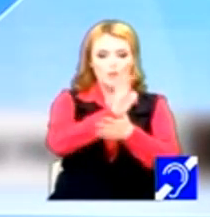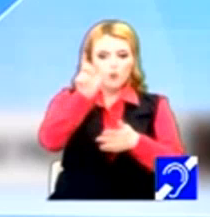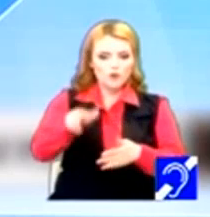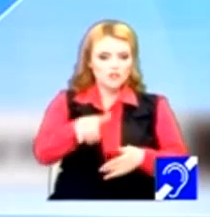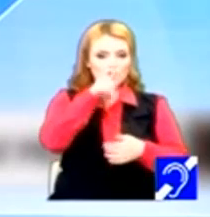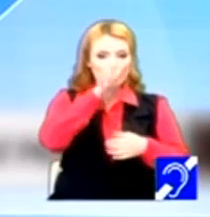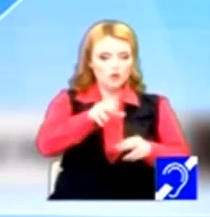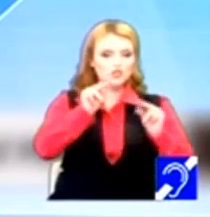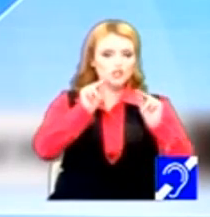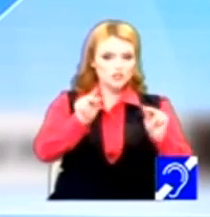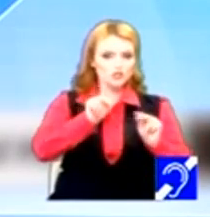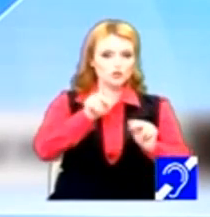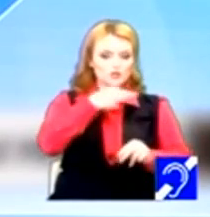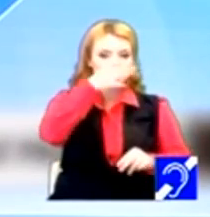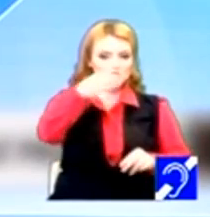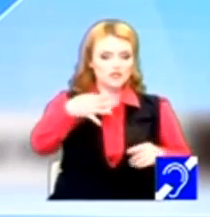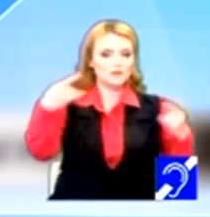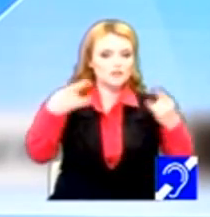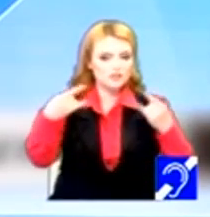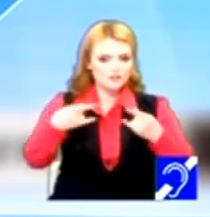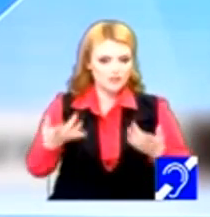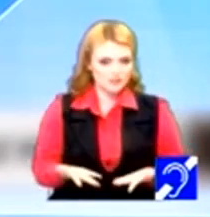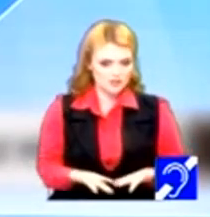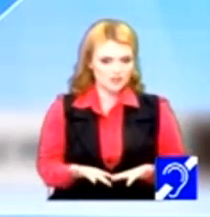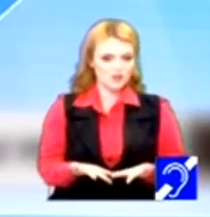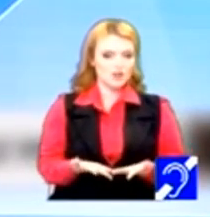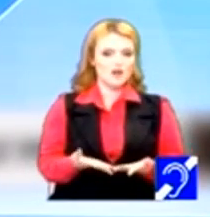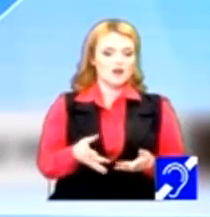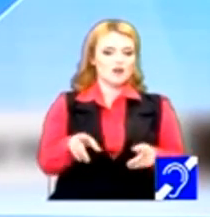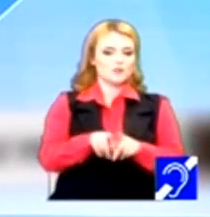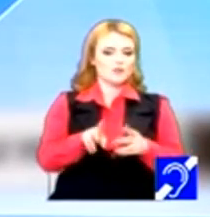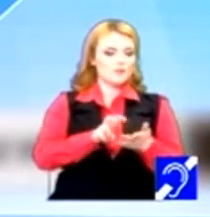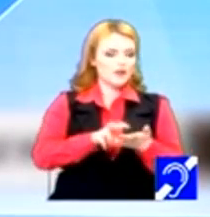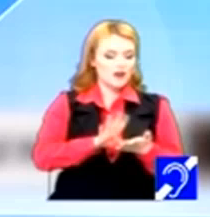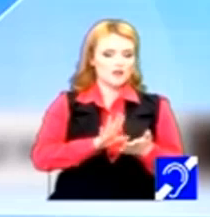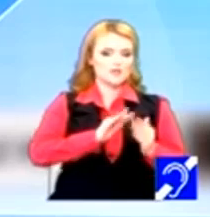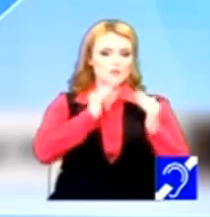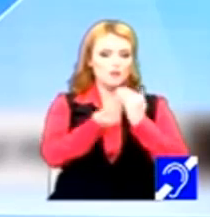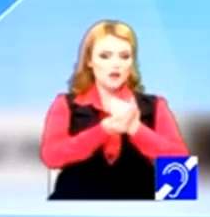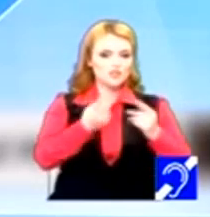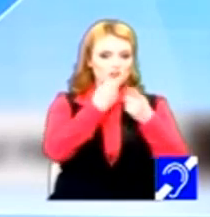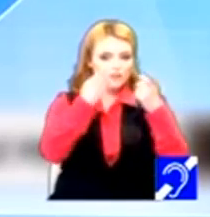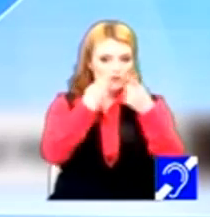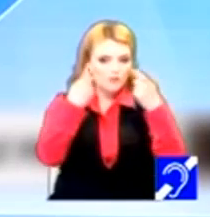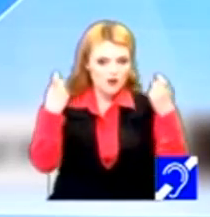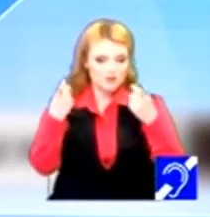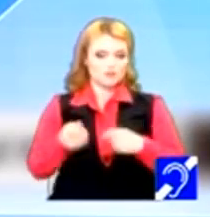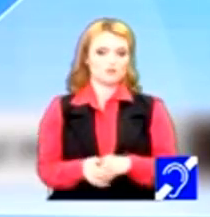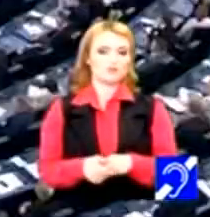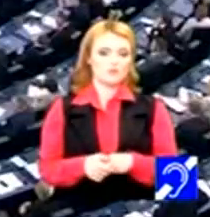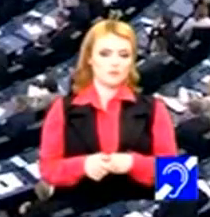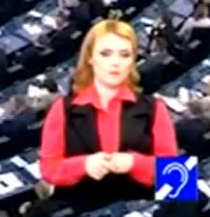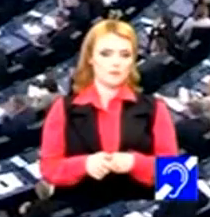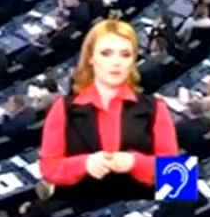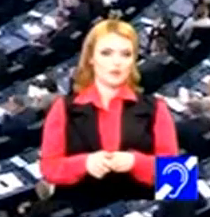se văd niște fenomene negative cu dezinformare care împotriva care trebuie